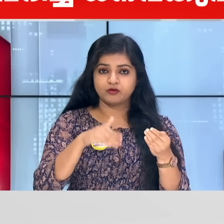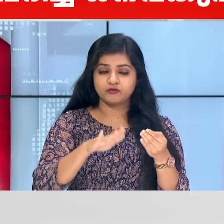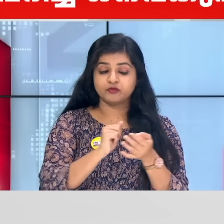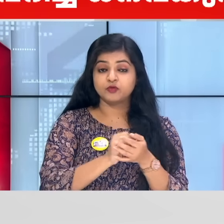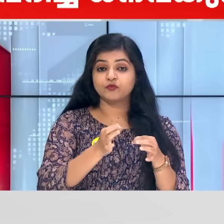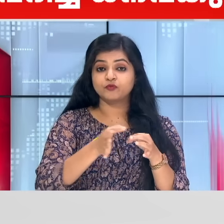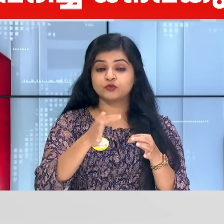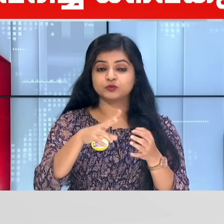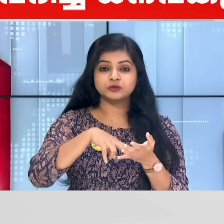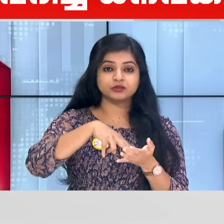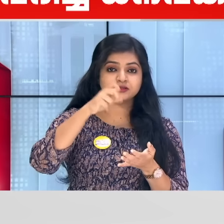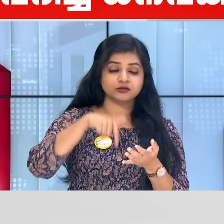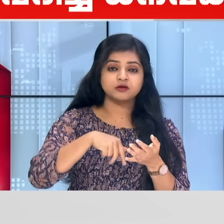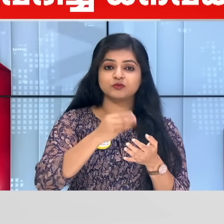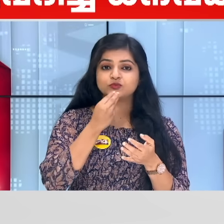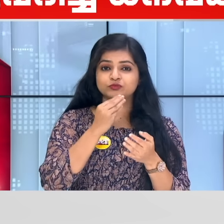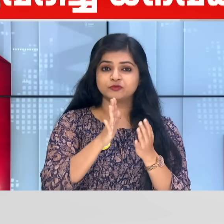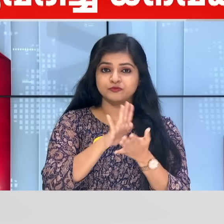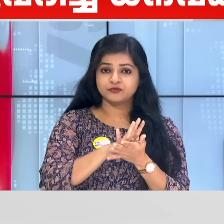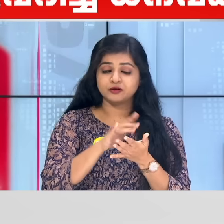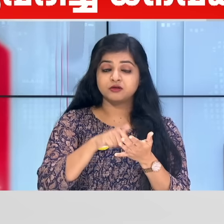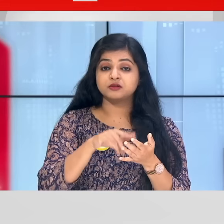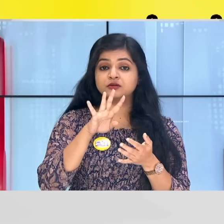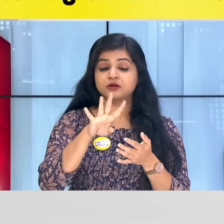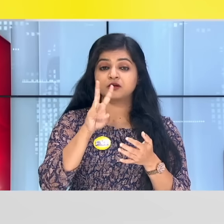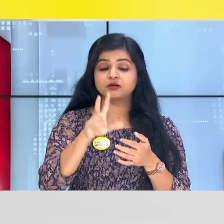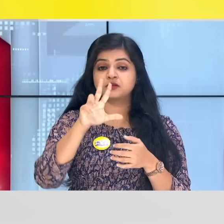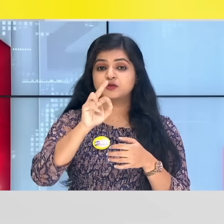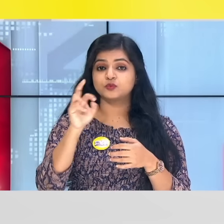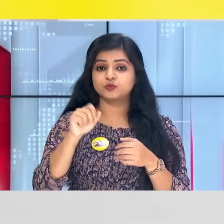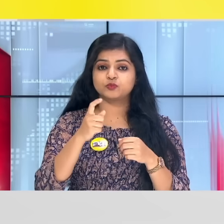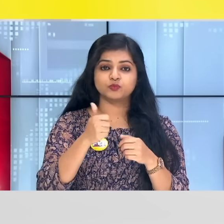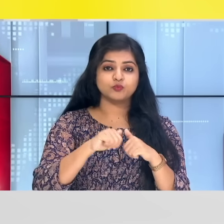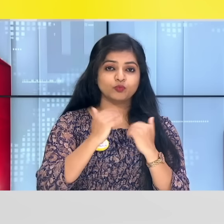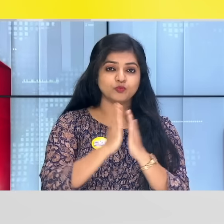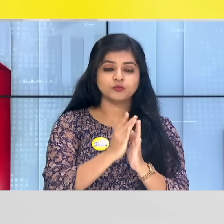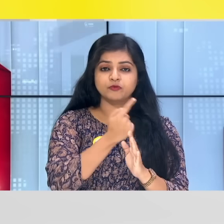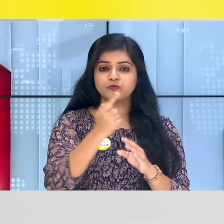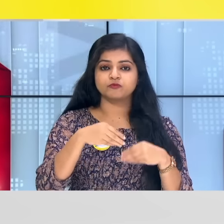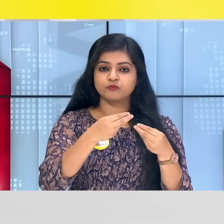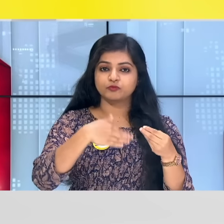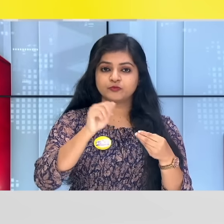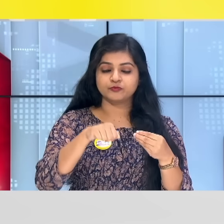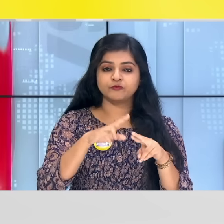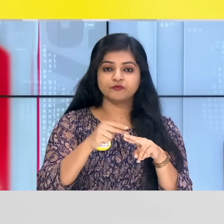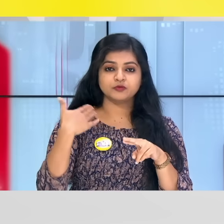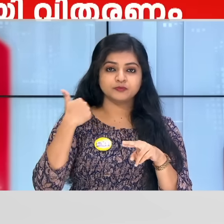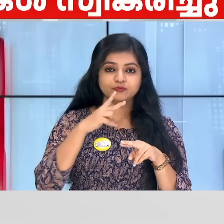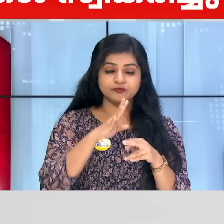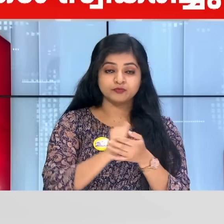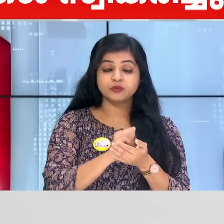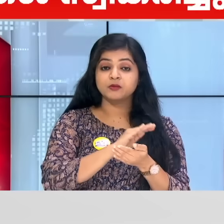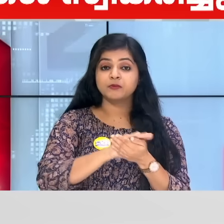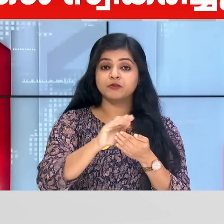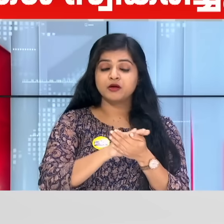ഈസ്റ്റർ റംസാൻ കാലത്ത് ₹4800 വീതം ഓരോരുത്തരുടെയും കൈകളിൽ എത്തും എന്നുള്ളതാണ് ധനമന്ത്രി ഇപ്പോൾ അറിയിച്ചിരിക്കുന്നത് ബാങ്ക് അക്കൗണ്ട് നമ്പർ